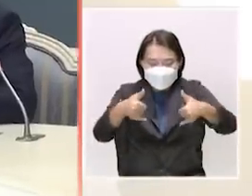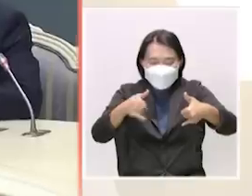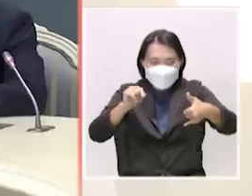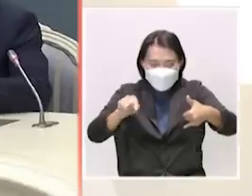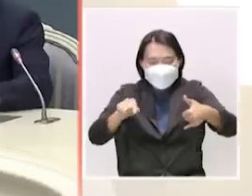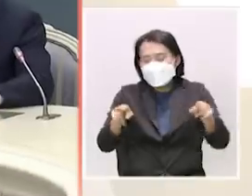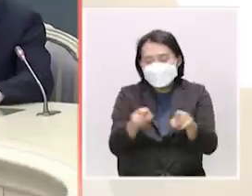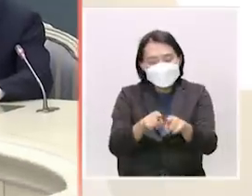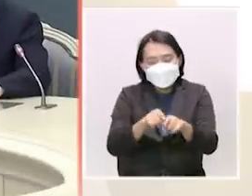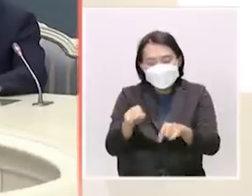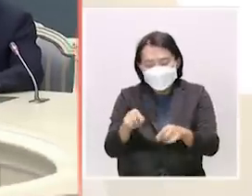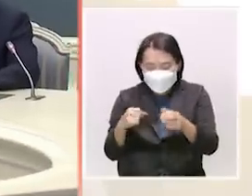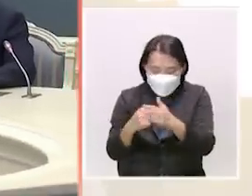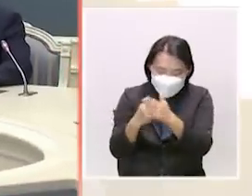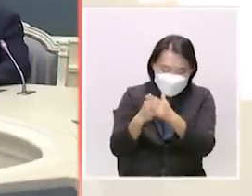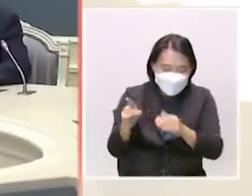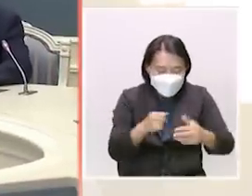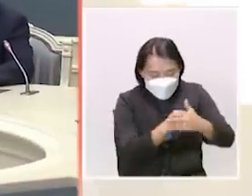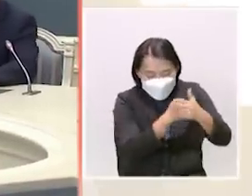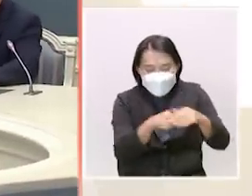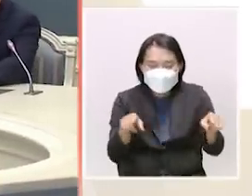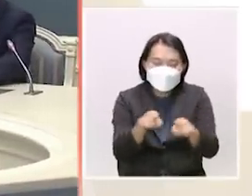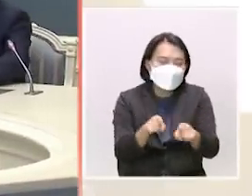would come out